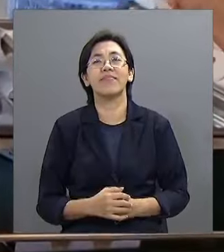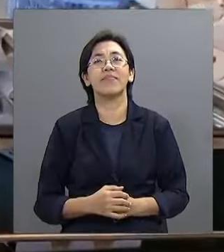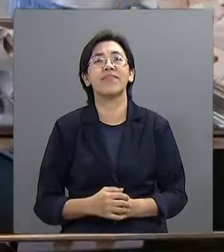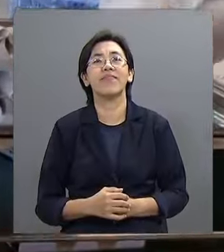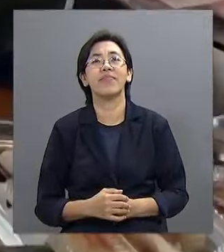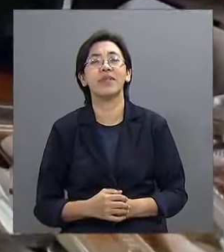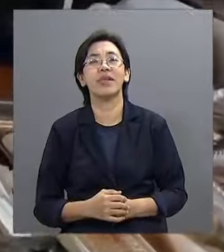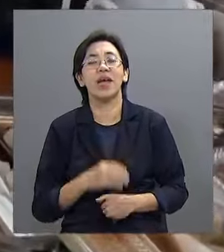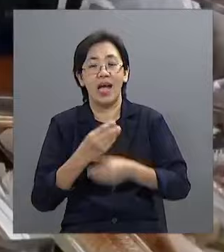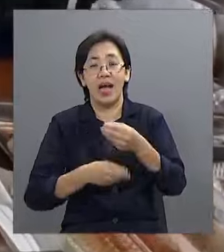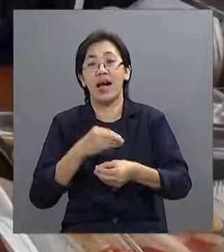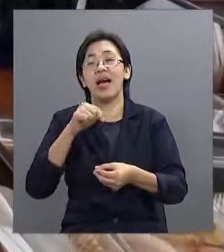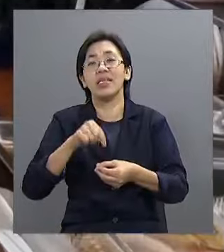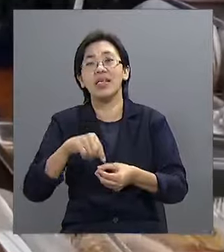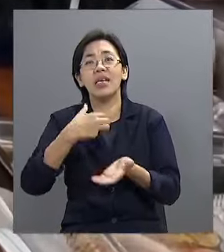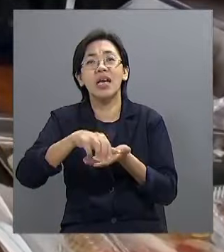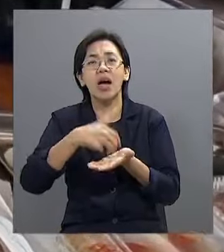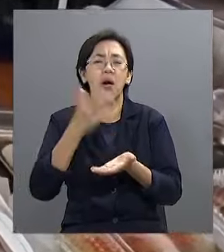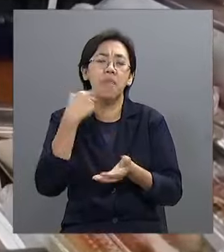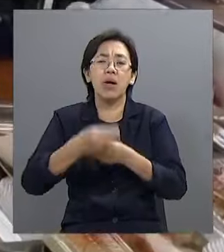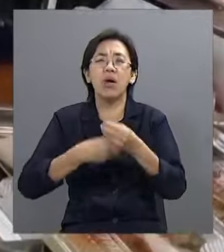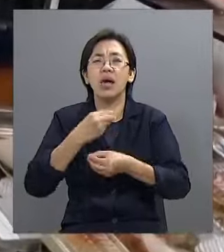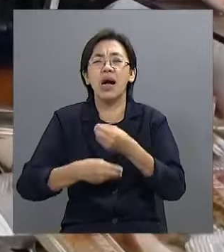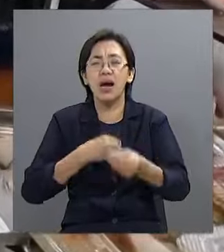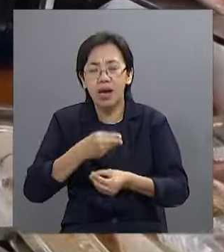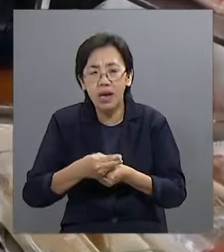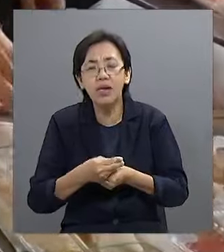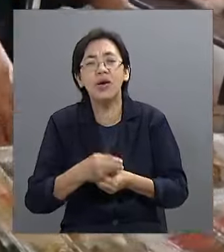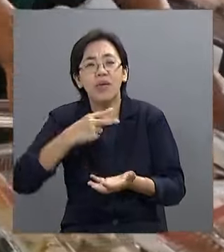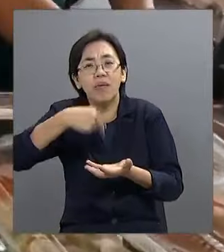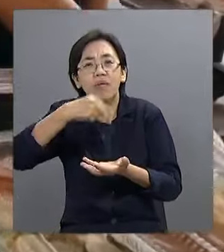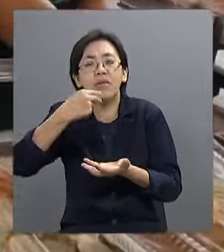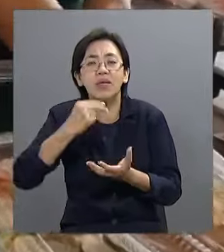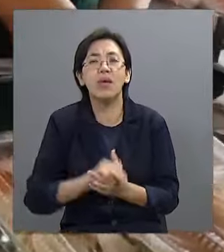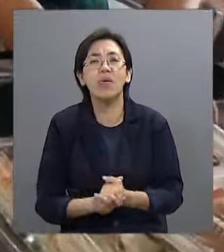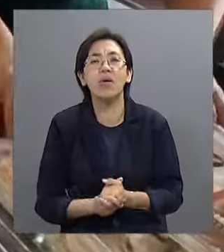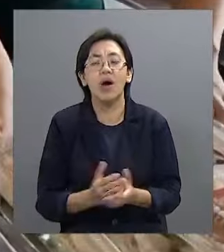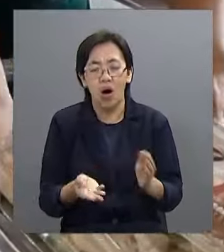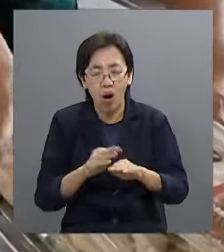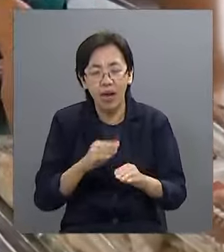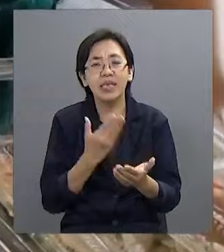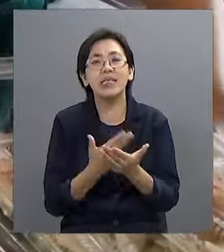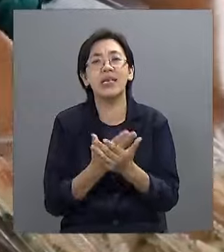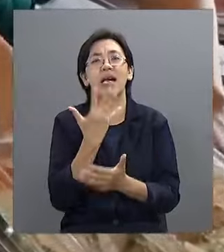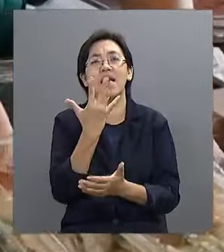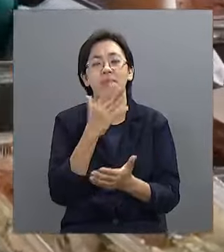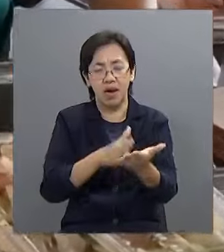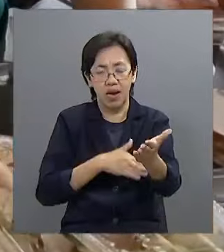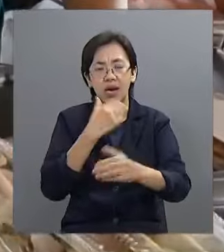านบอกว่าก่อนหน้านี้หลายปีมาแล้วครับเปิดร้านขายก๋วยเตี๋ยวหมูแดงอ่ะห่อละ5บาทเองคุณผู้ชมขายมานานกว่า30ปีครับ